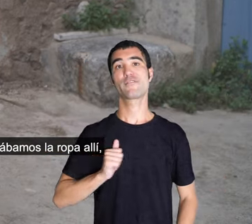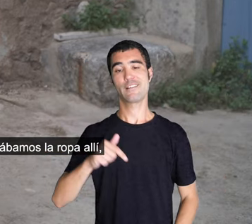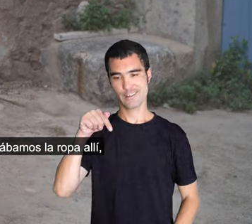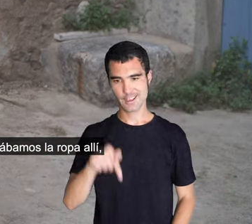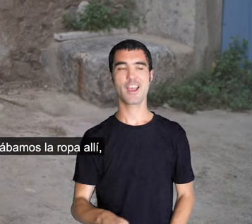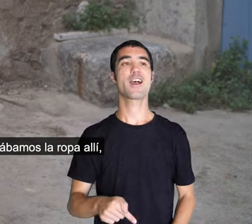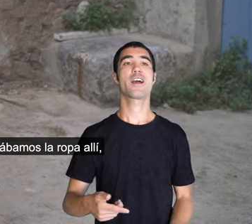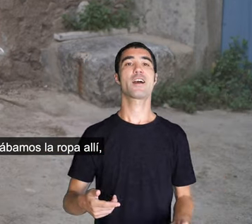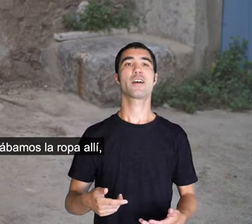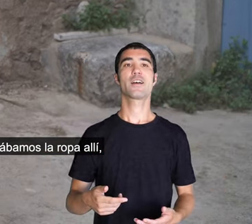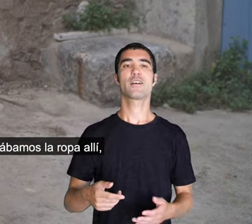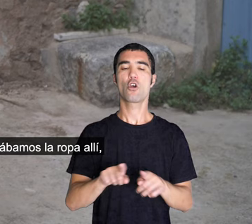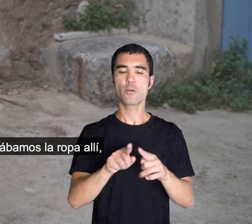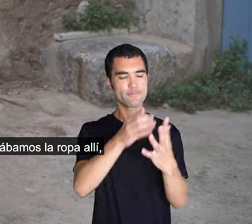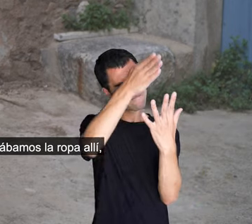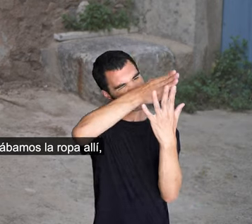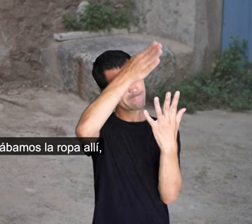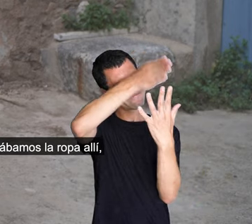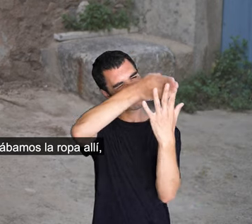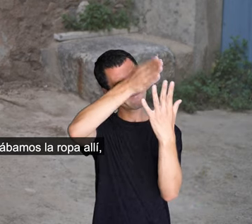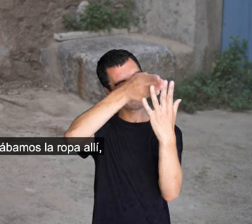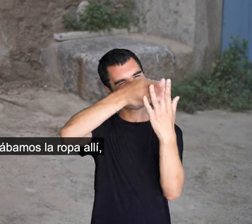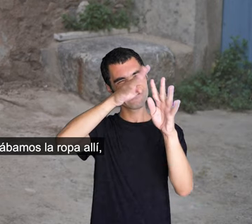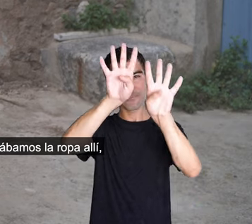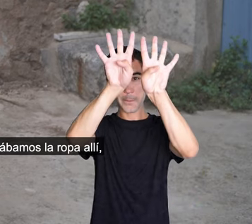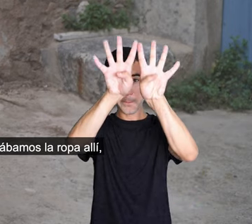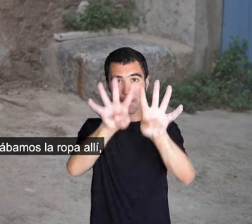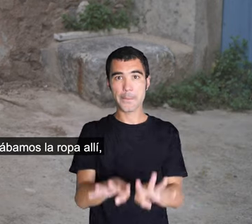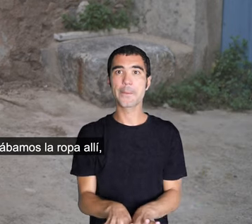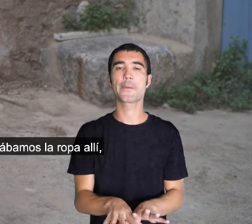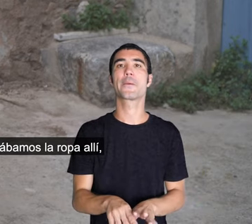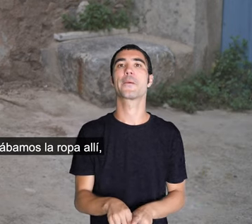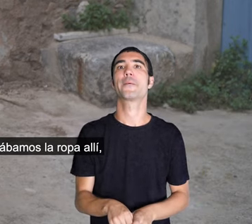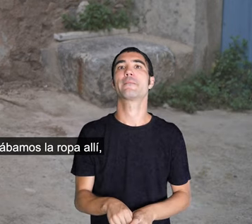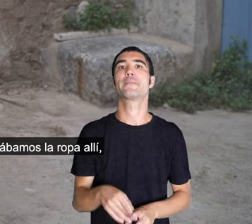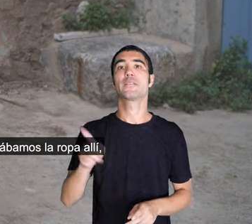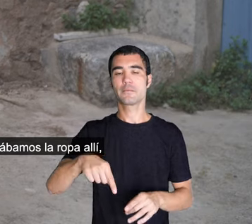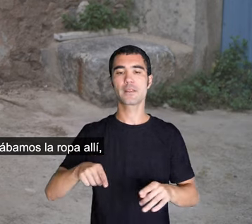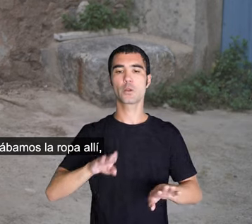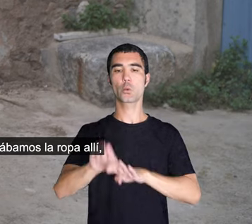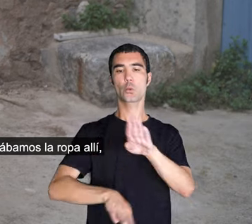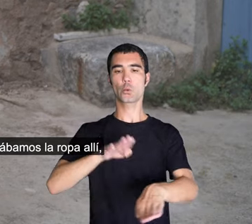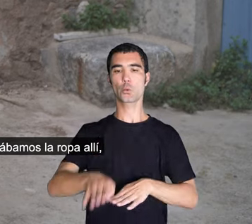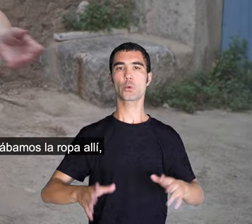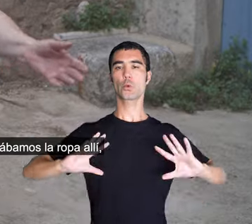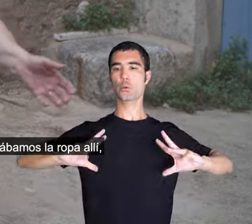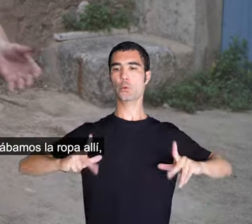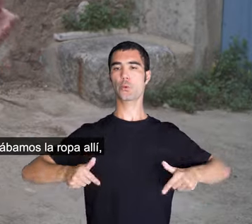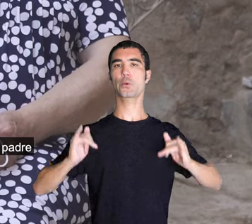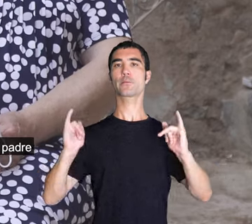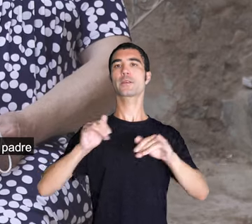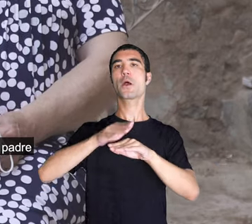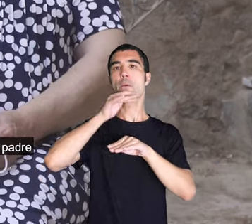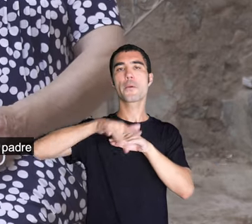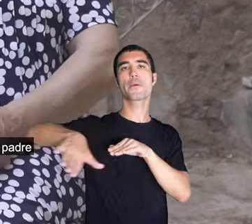vetes, tres vetes d'aquestes, i teníem un parell de velomars, amacas d